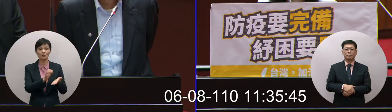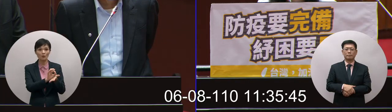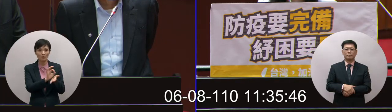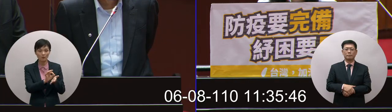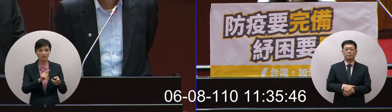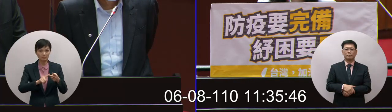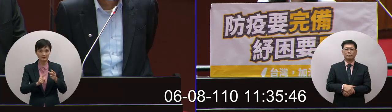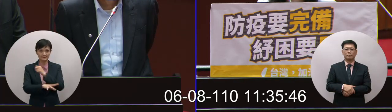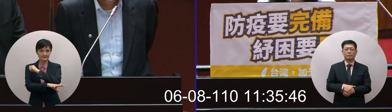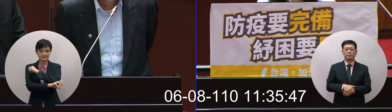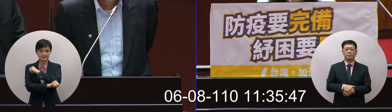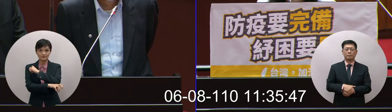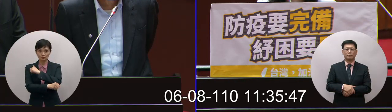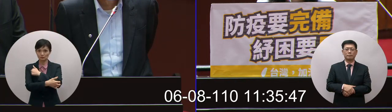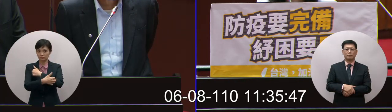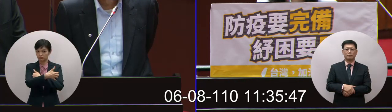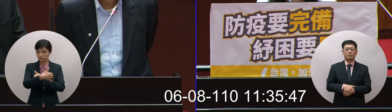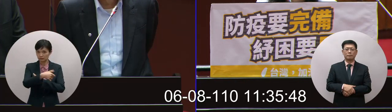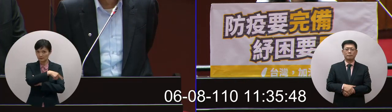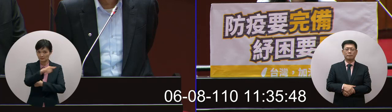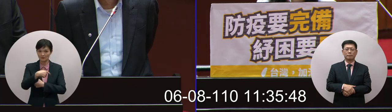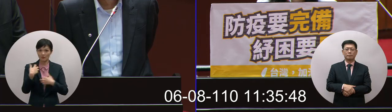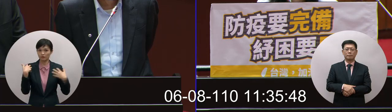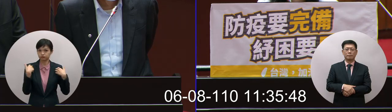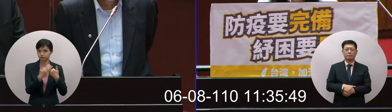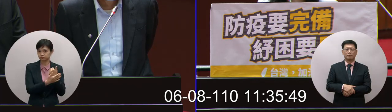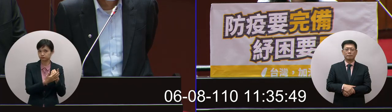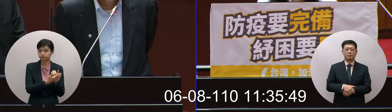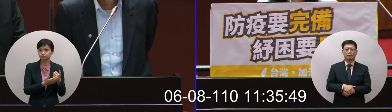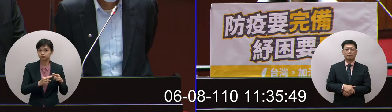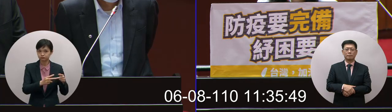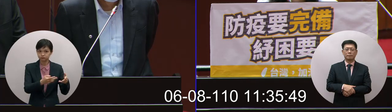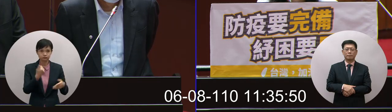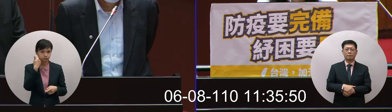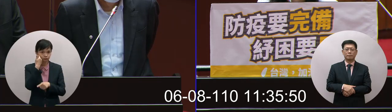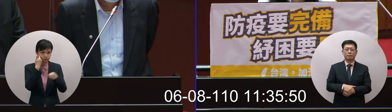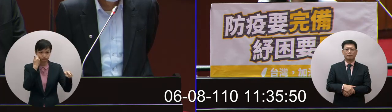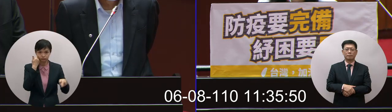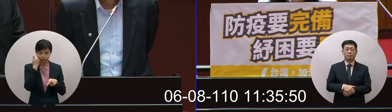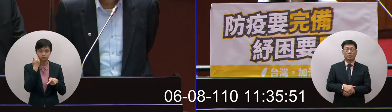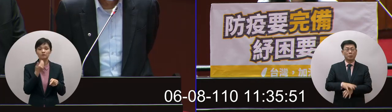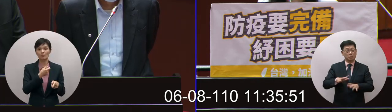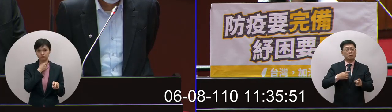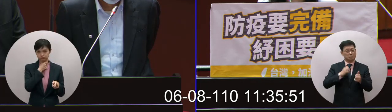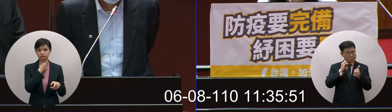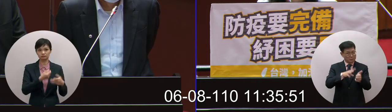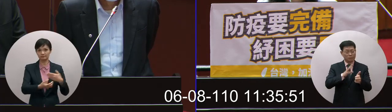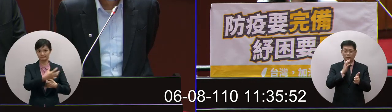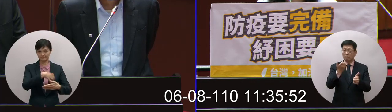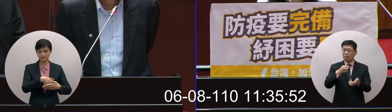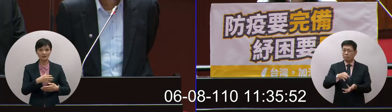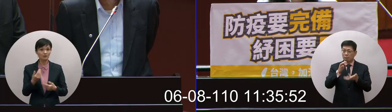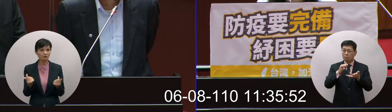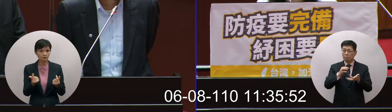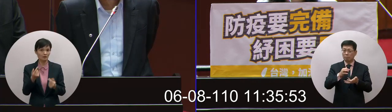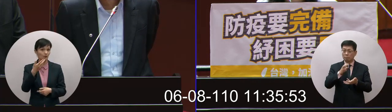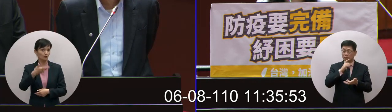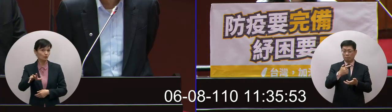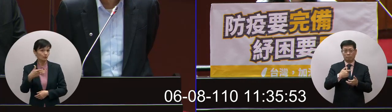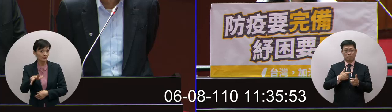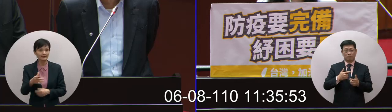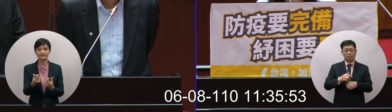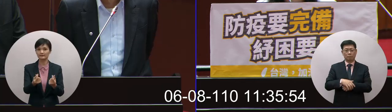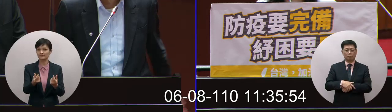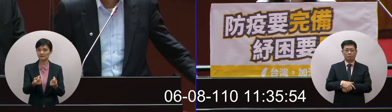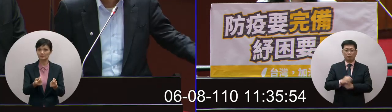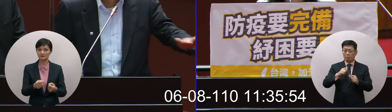的人员一定要是维护的，那否则整个电力的运转就会出问题。 是，所以我们想提醒的是，刚刚 水利的也是一样， 所以 基本